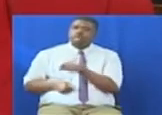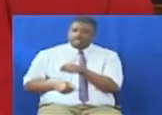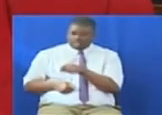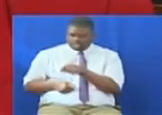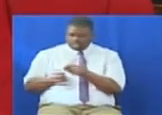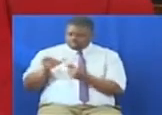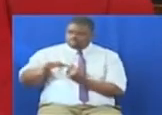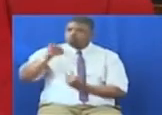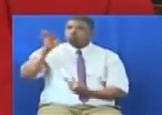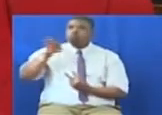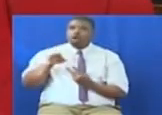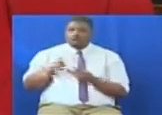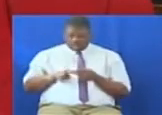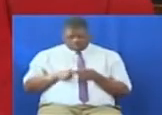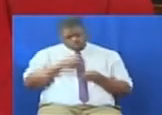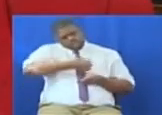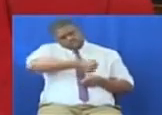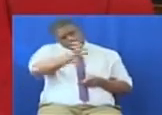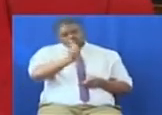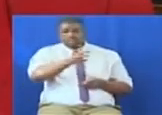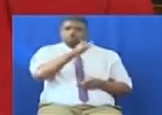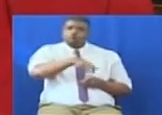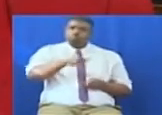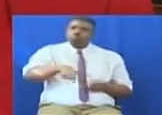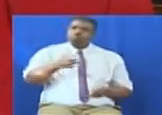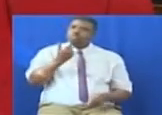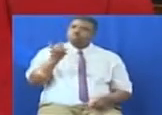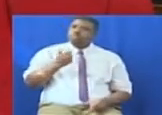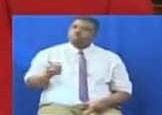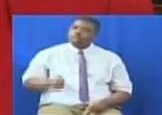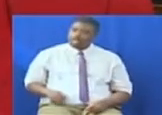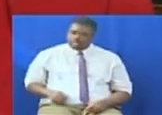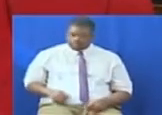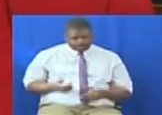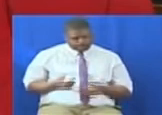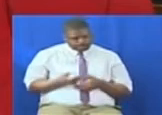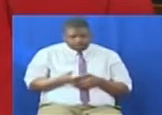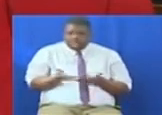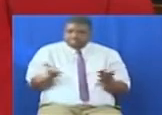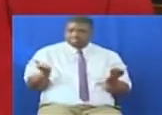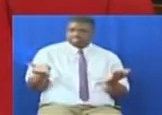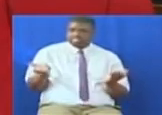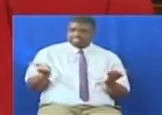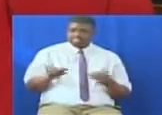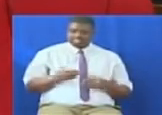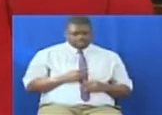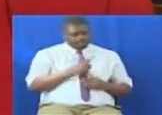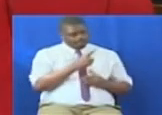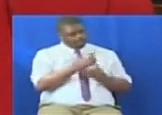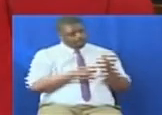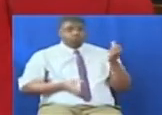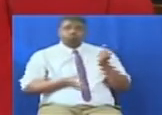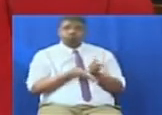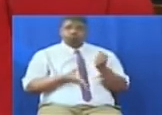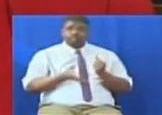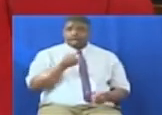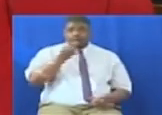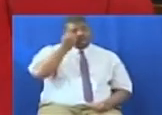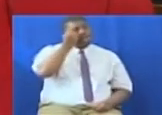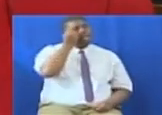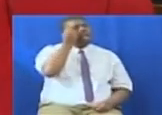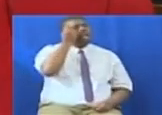aliyetokana na Watanzania wenyewe, kwa hiyo basi Rais Magufuli anawaelewa